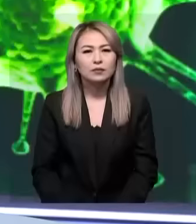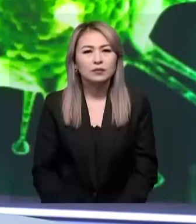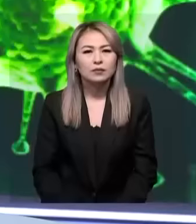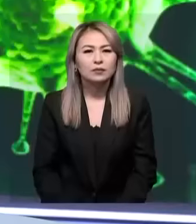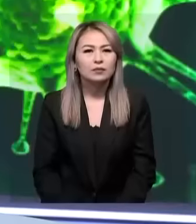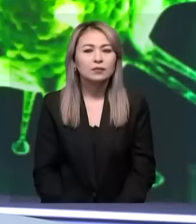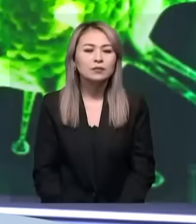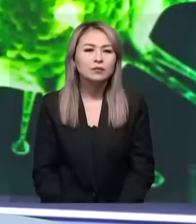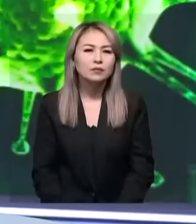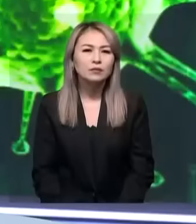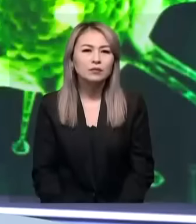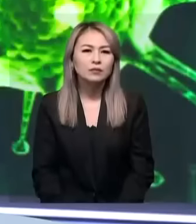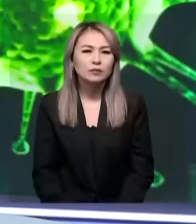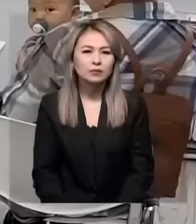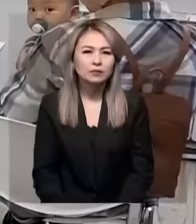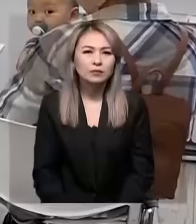Ардақ Айбарлы әңгімелейді.